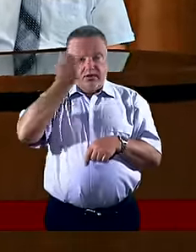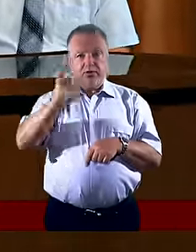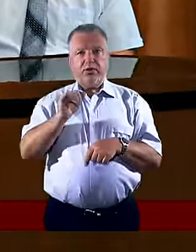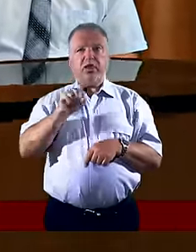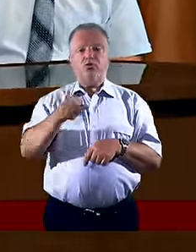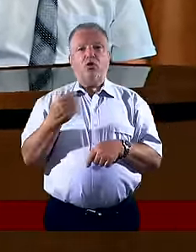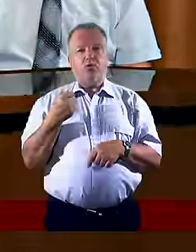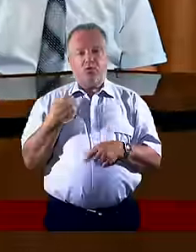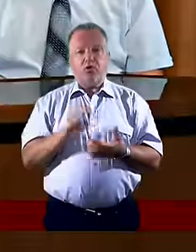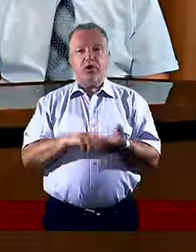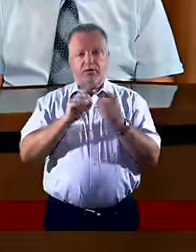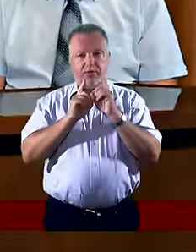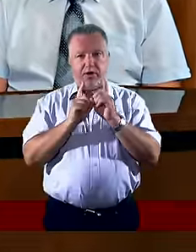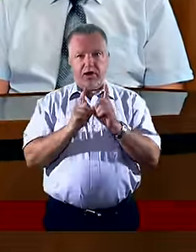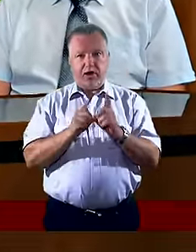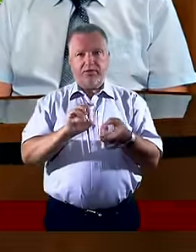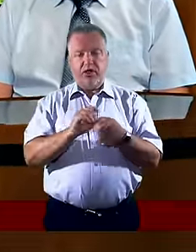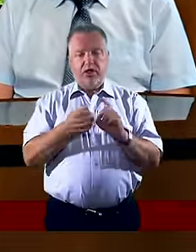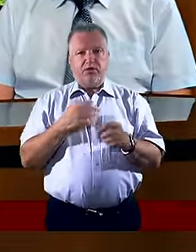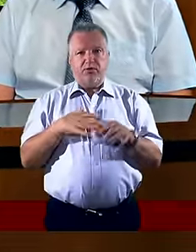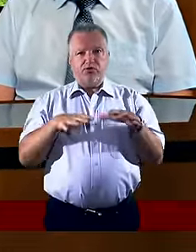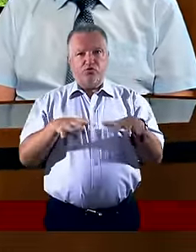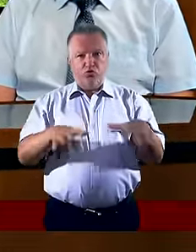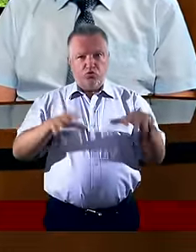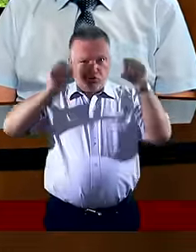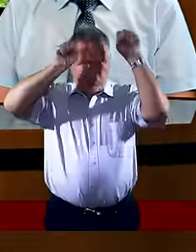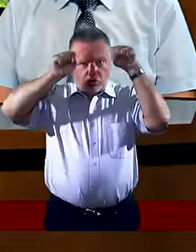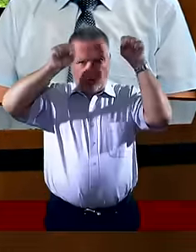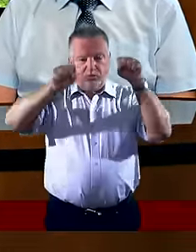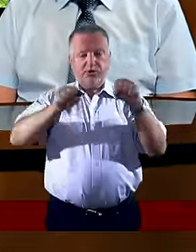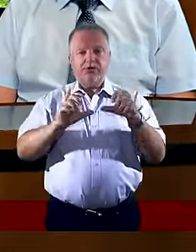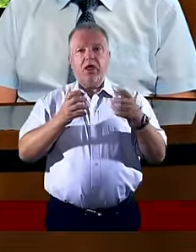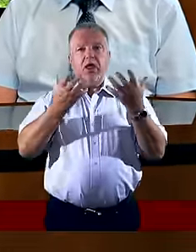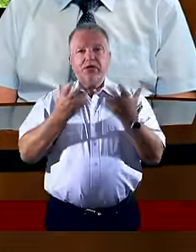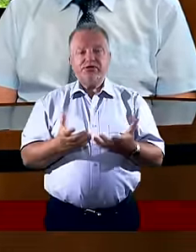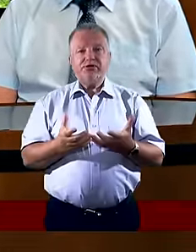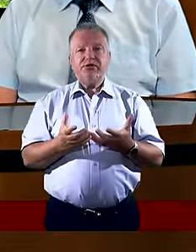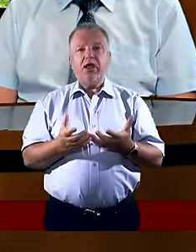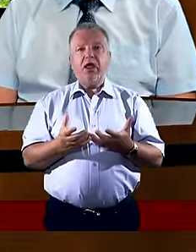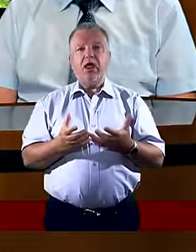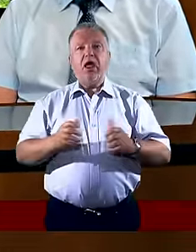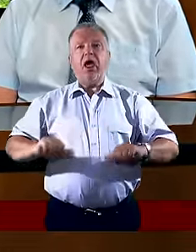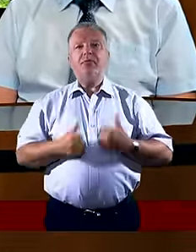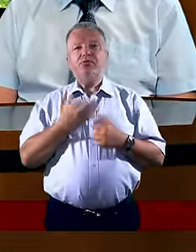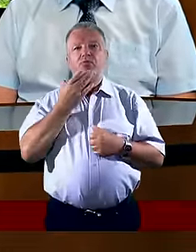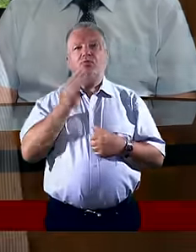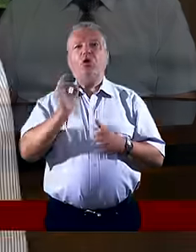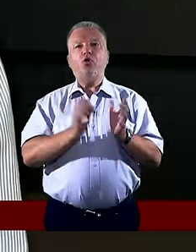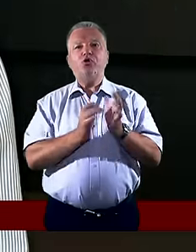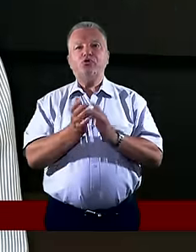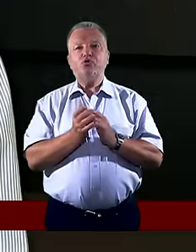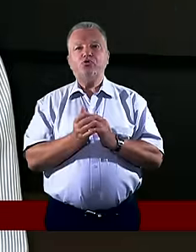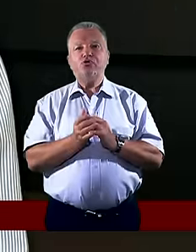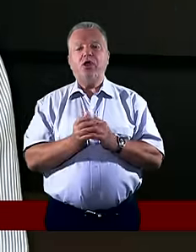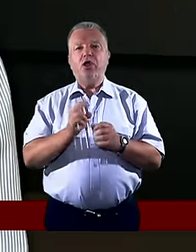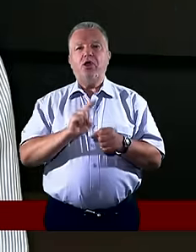w realnych warunkach, jeżeli ktoś ma duże stado, ale nie o to chodzi. Chcę, żebyśmy mówili o Panu Jezusie, który przedstawia siebie jako kogoś, kto naprawdę